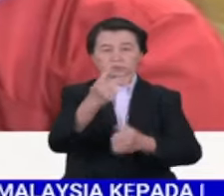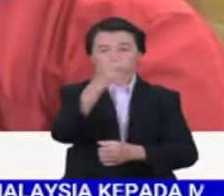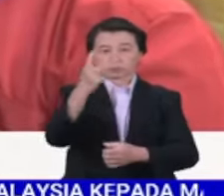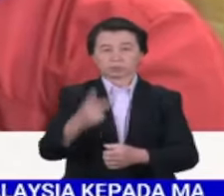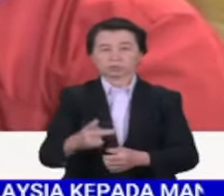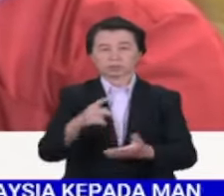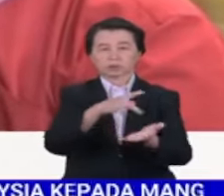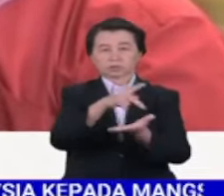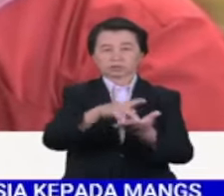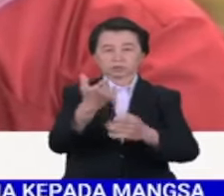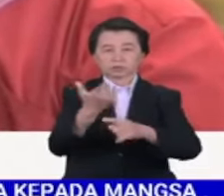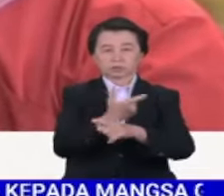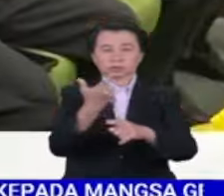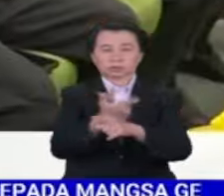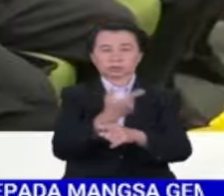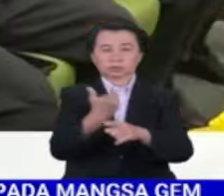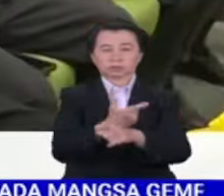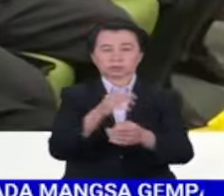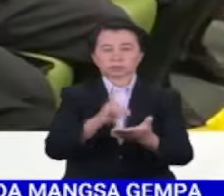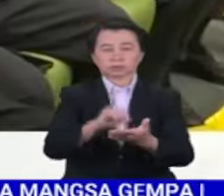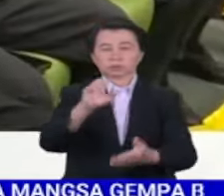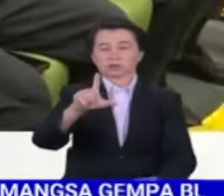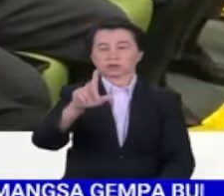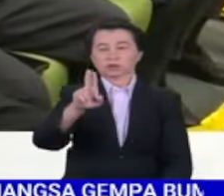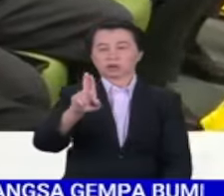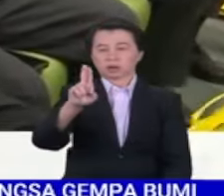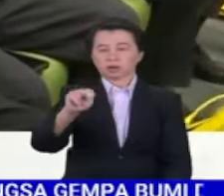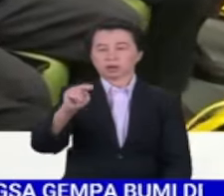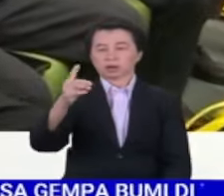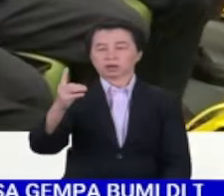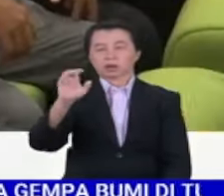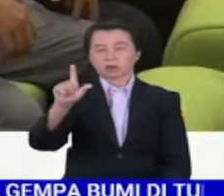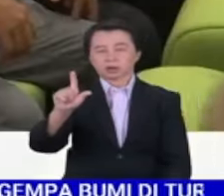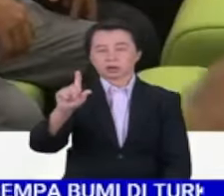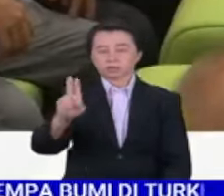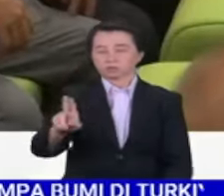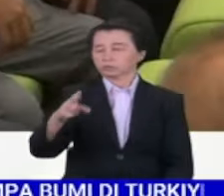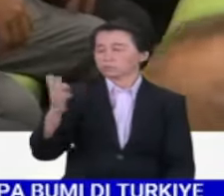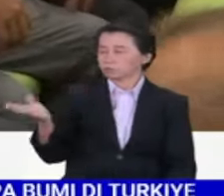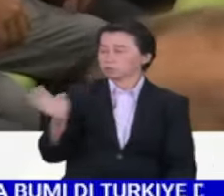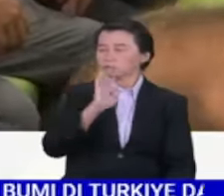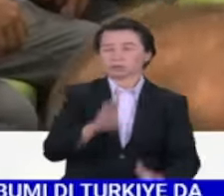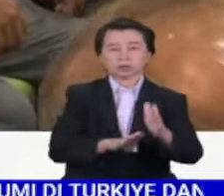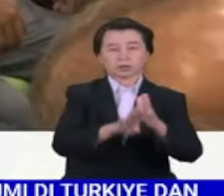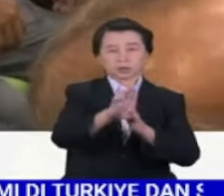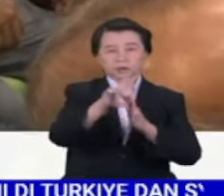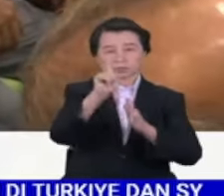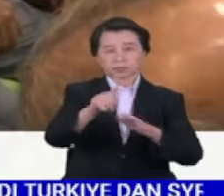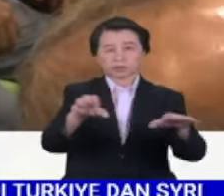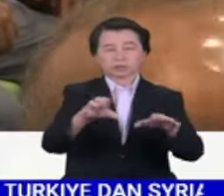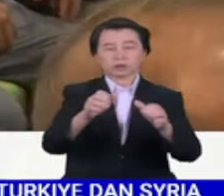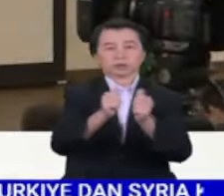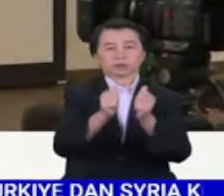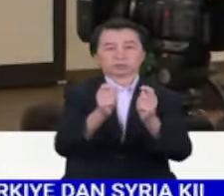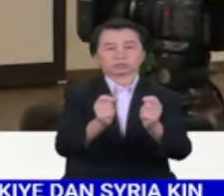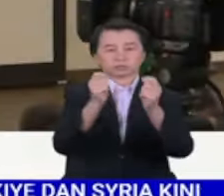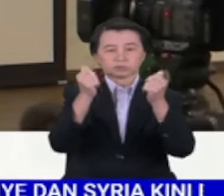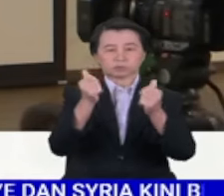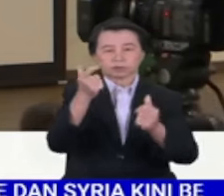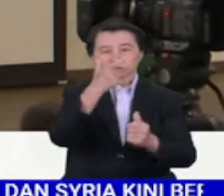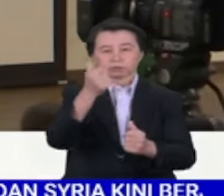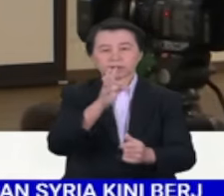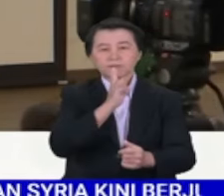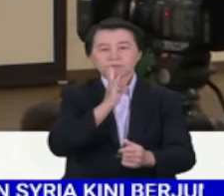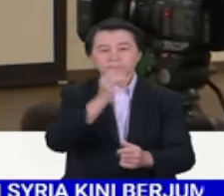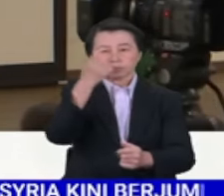di pusat latihan sel kera Bajo Lulu Billy menambah pembangunan tersebut harus dilaksanakan dengan cepat ini